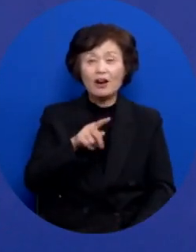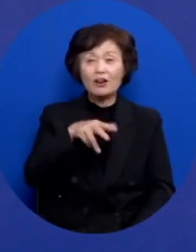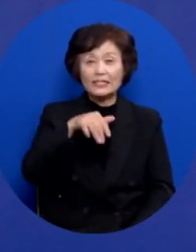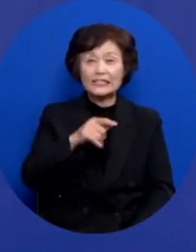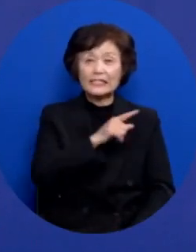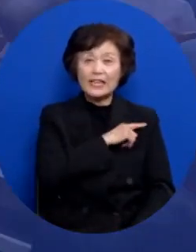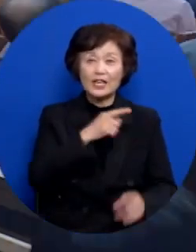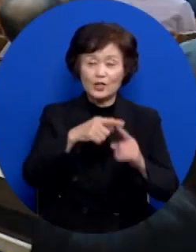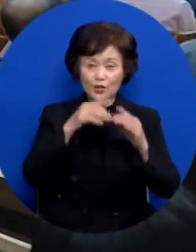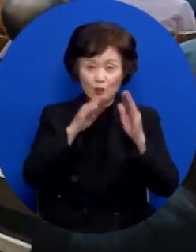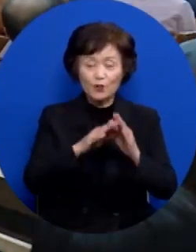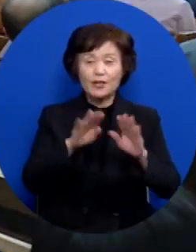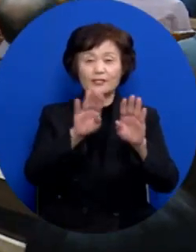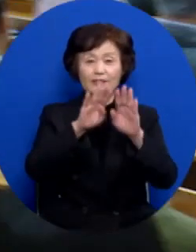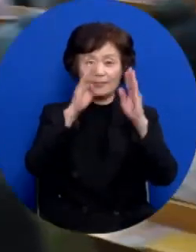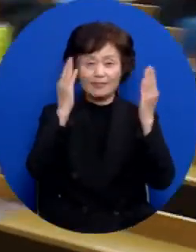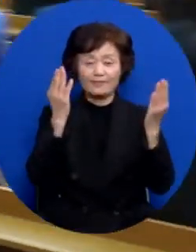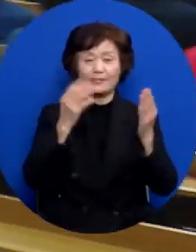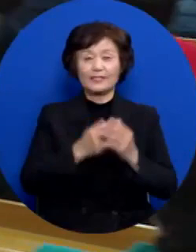개최됐습니다.